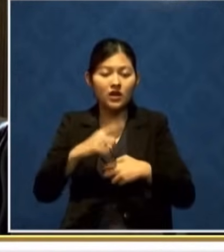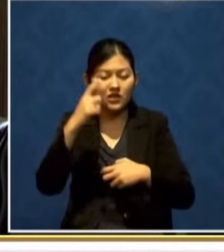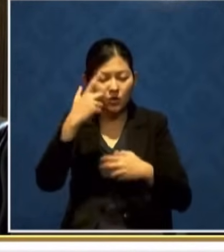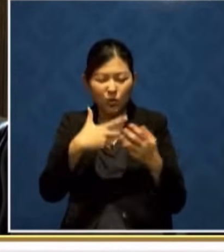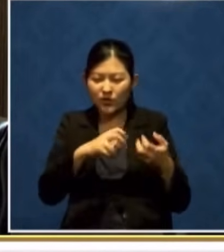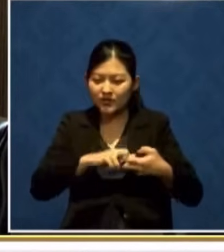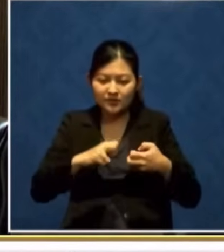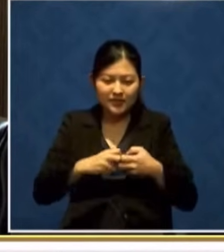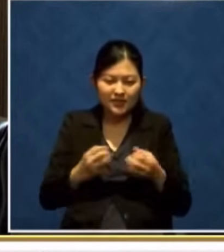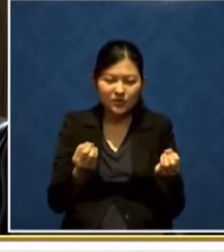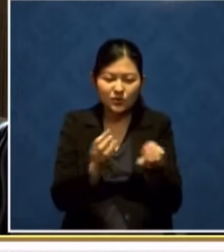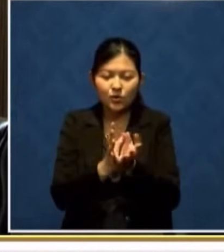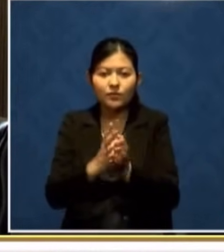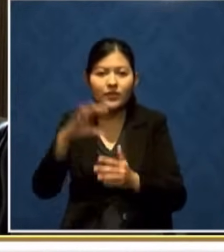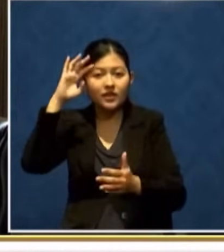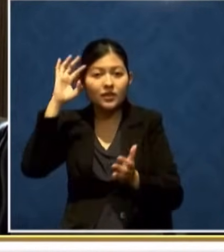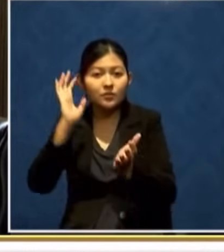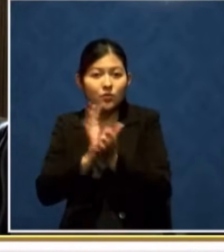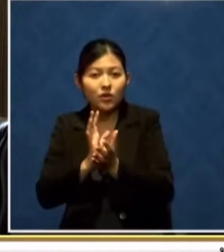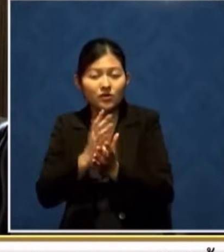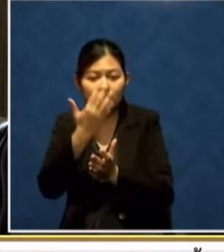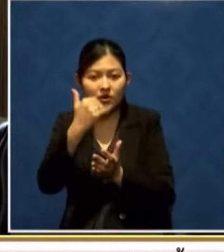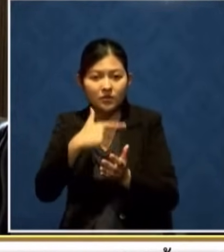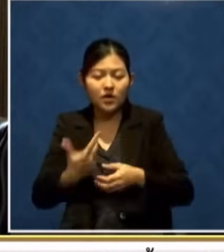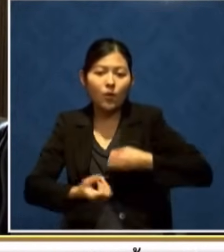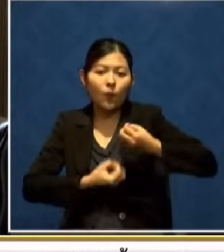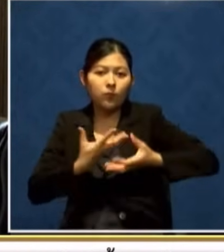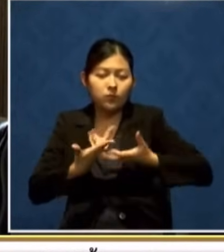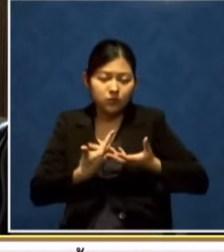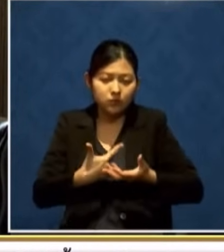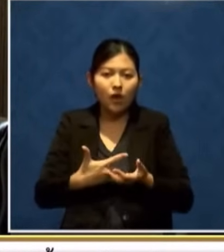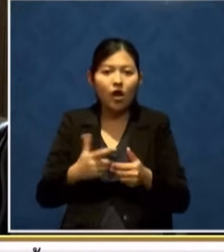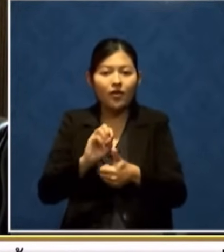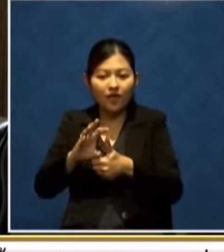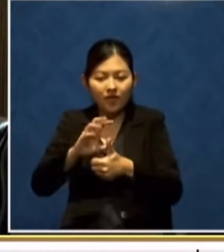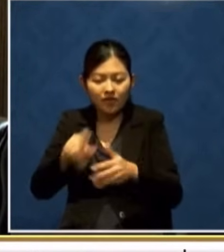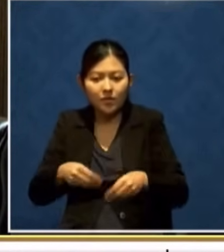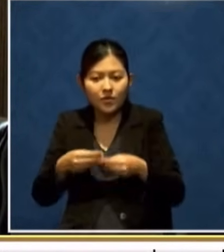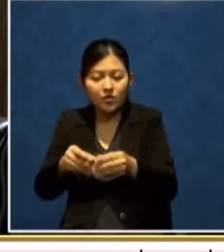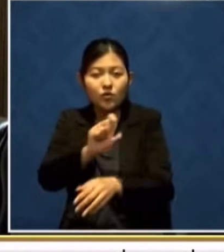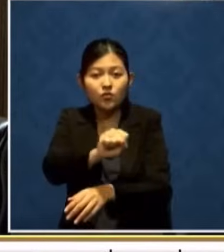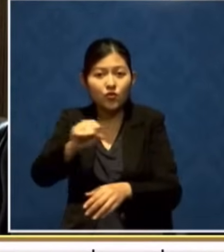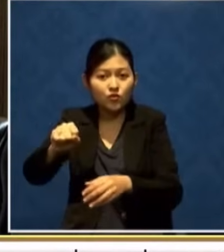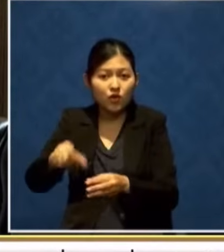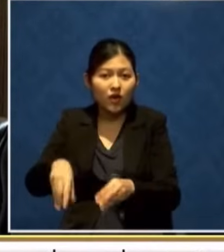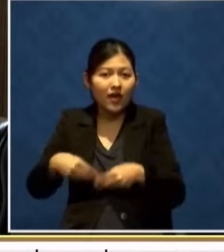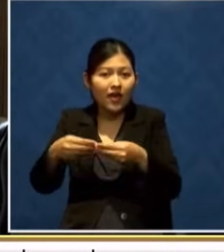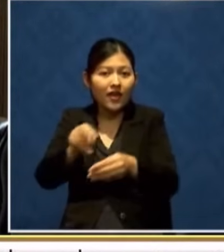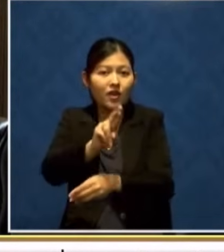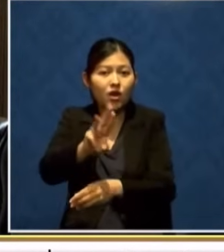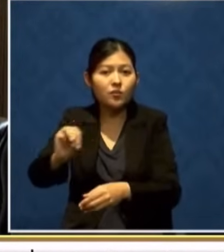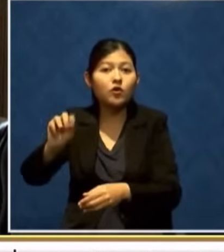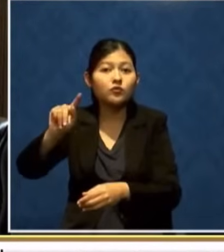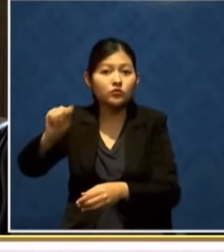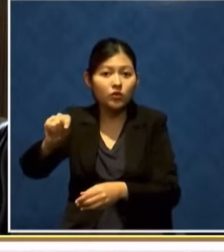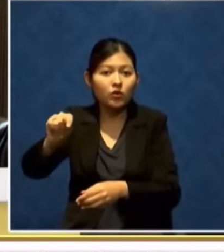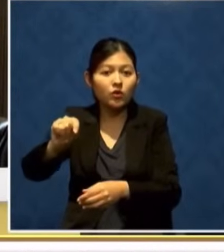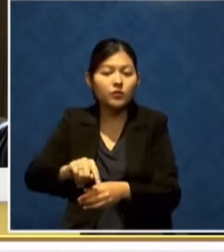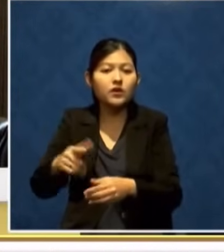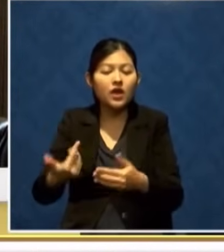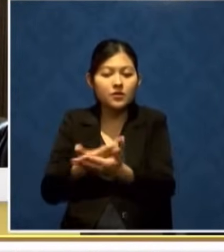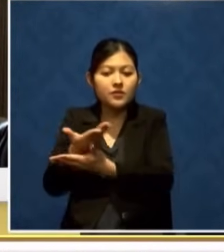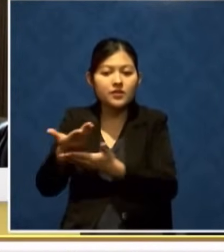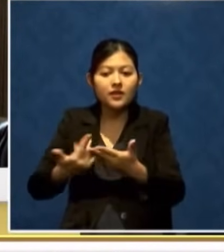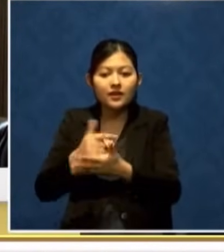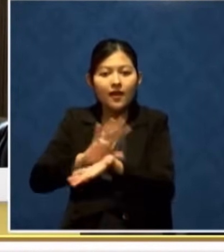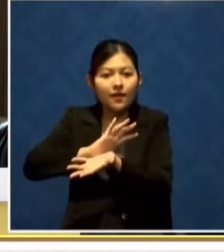ที่เกิดขึ้นในสำนักงานตำรวจแห่งชาติเพื่อส่งความเห็นและข้อร้องเรียนของสมาชิกสภาผู้แทนราษฎรไปยังคณะรัฐมนตรีเพื่อให้นำไปสู่